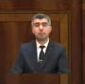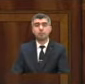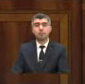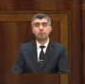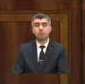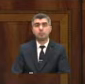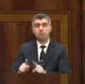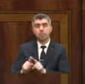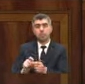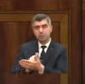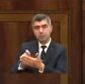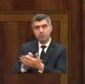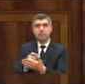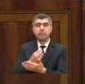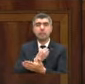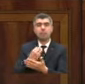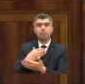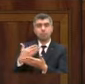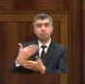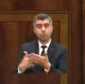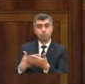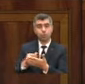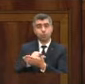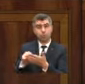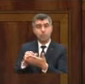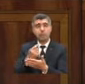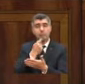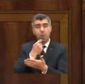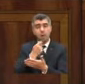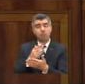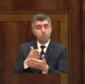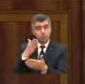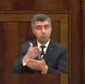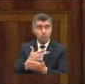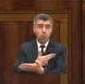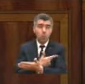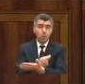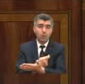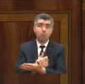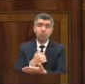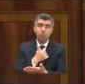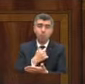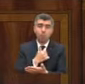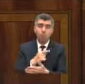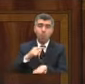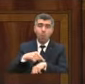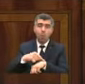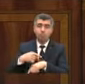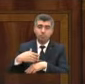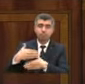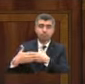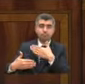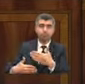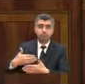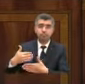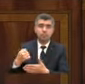الوصفة اللي تكتب لك الطبيب. تمشي تشري الدواء لاصك، تمشي دير التحليلات لاصك، الموعد ما تيجي لها واحد المده طويله. هذه